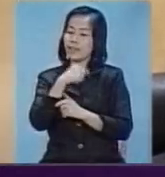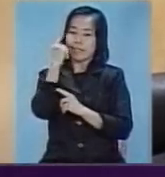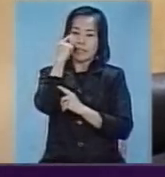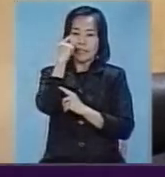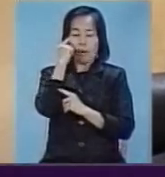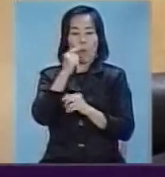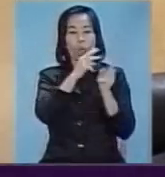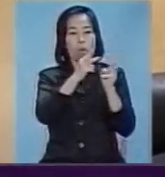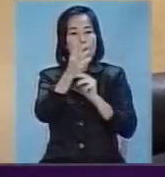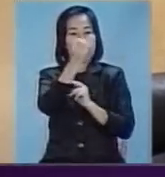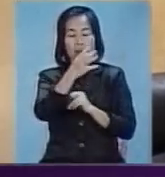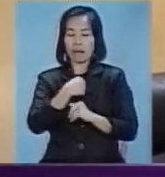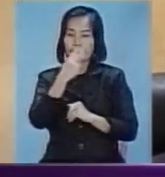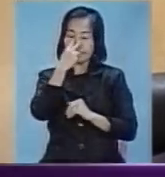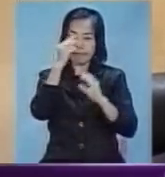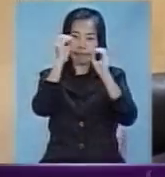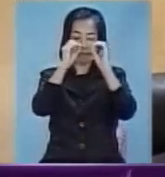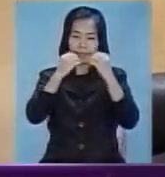ไม่เห็